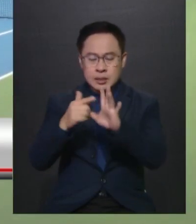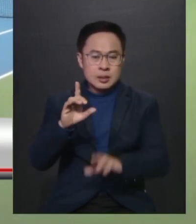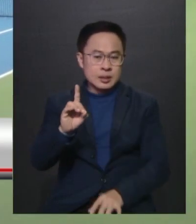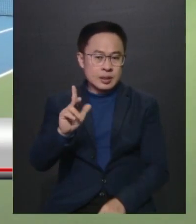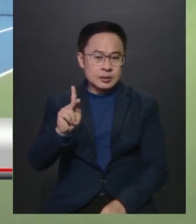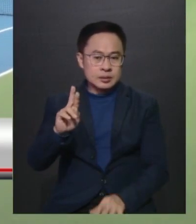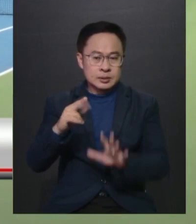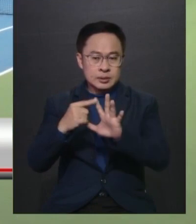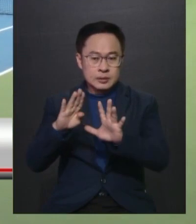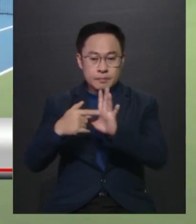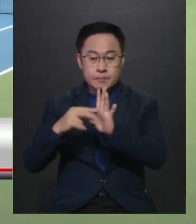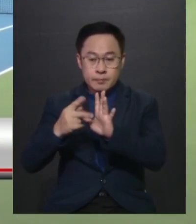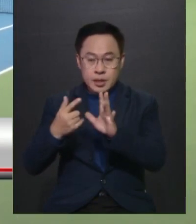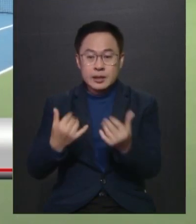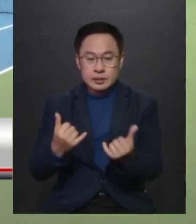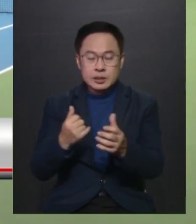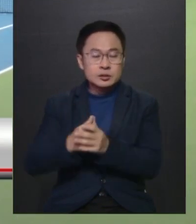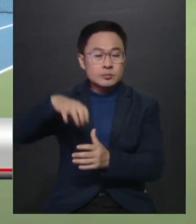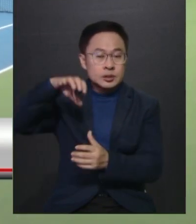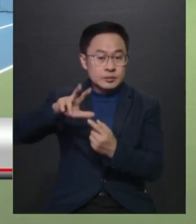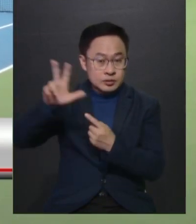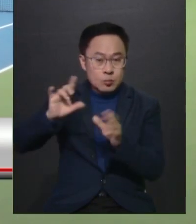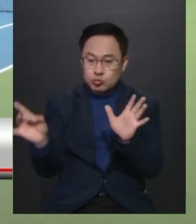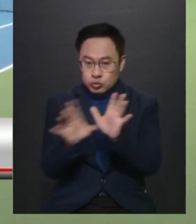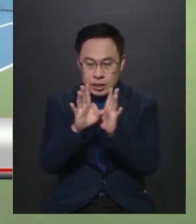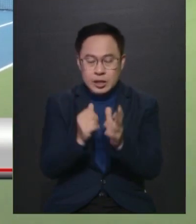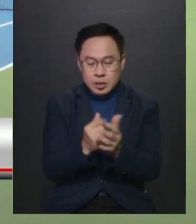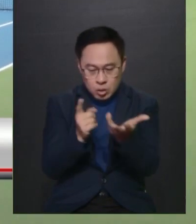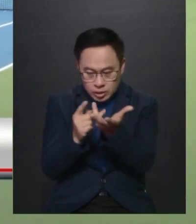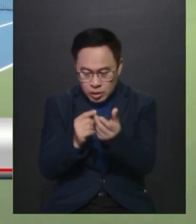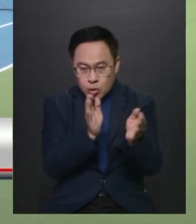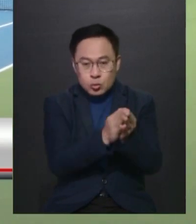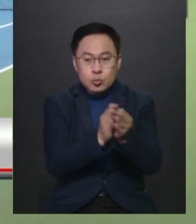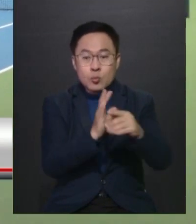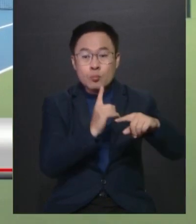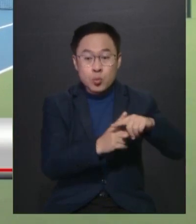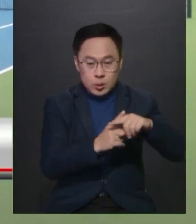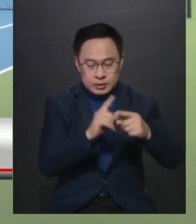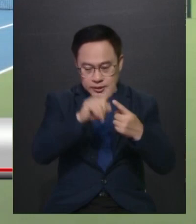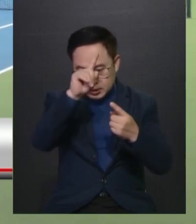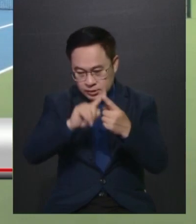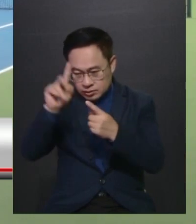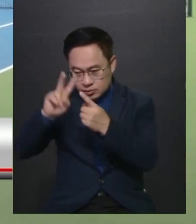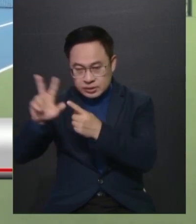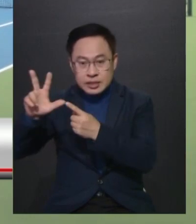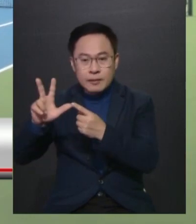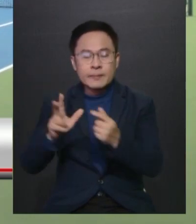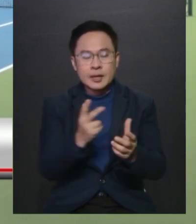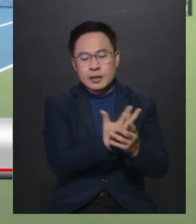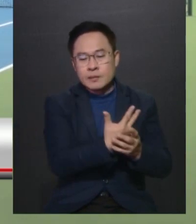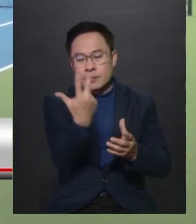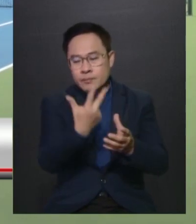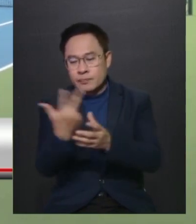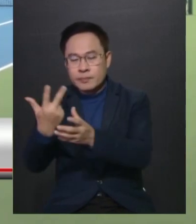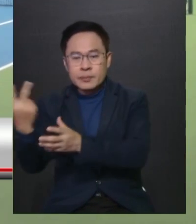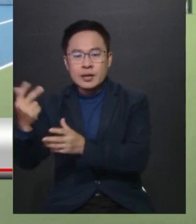การนี้นะคะเป็นการเก็บคะแนนสนามสุดท้ายโดยจะนำเอาอันดับ 1-3 ของแต่ละรุ่นไปแข่งขันในรอบมาสเตอร์เพื่อชิงถ้วยพระราชท